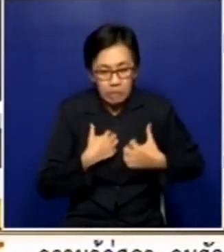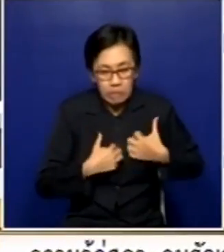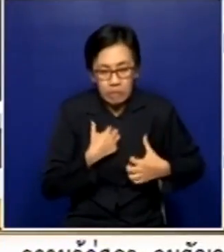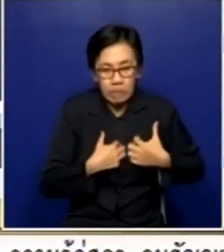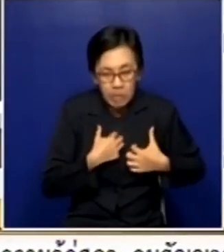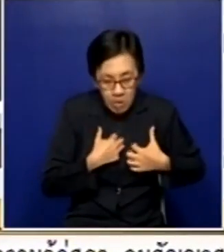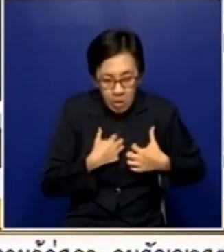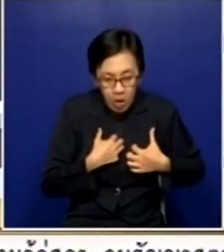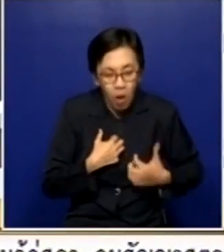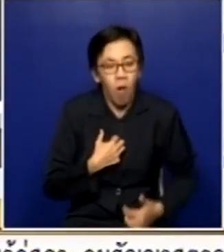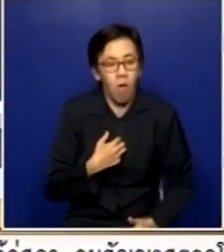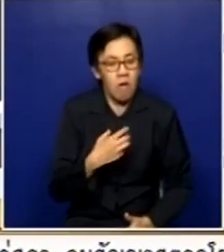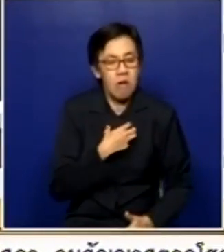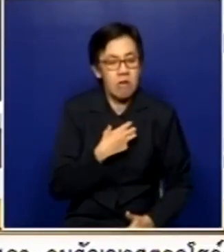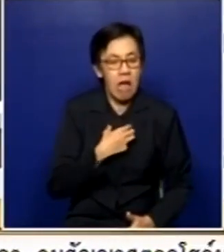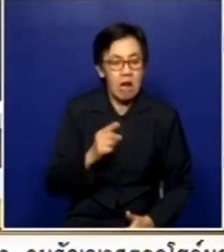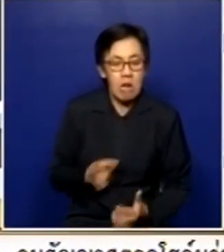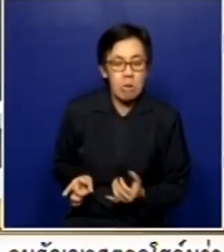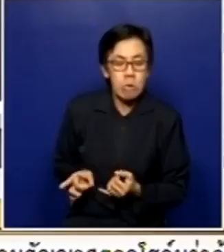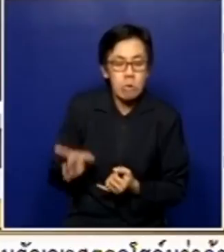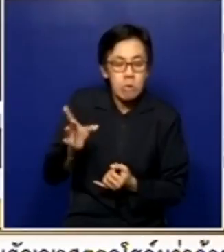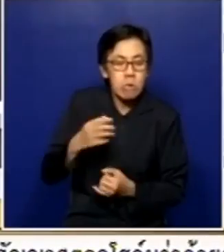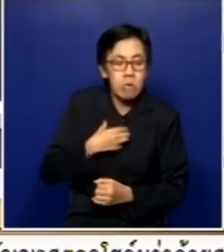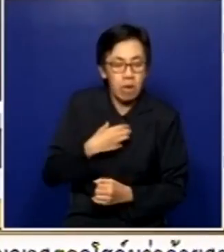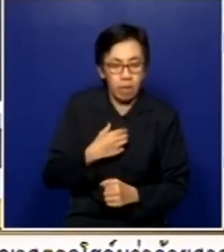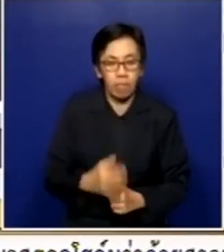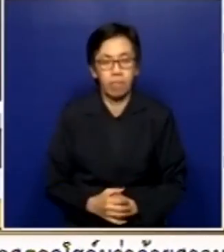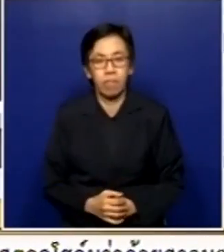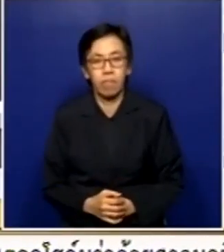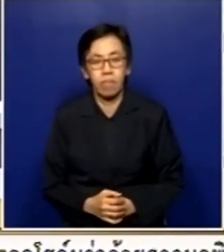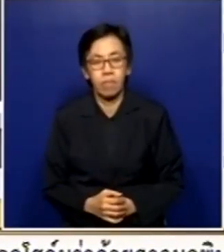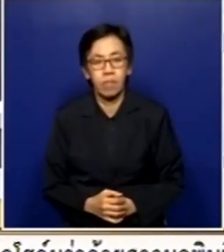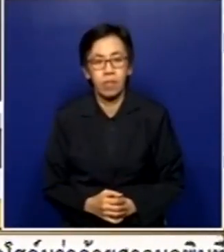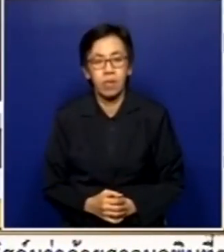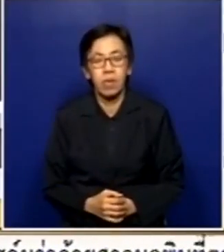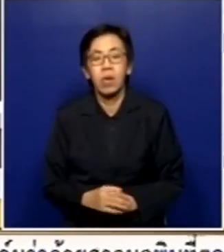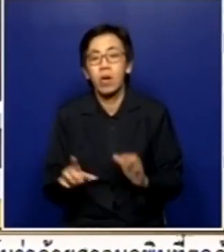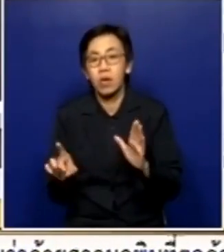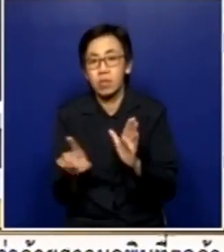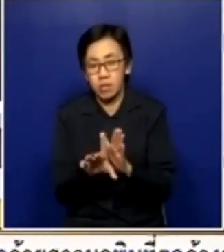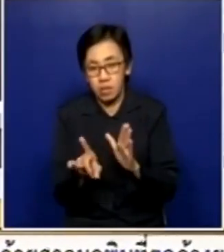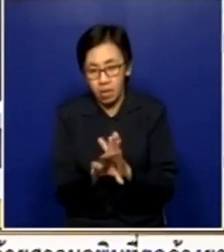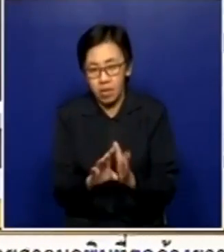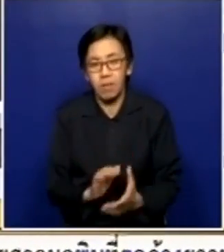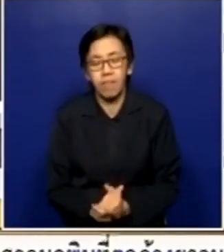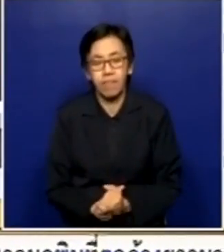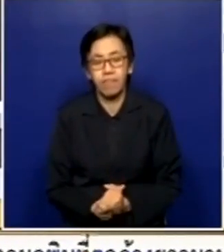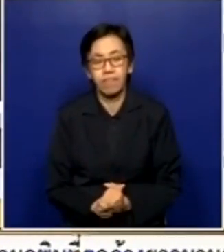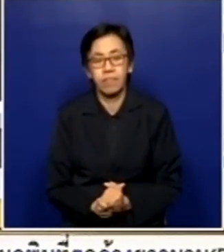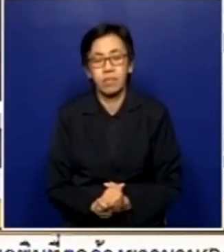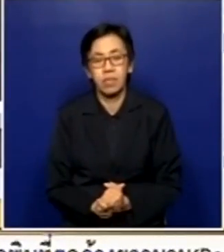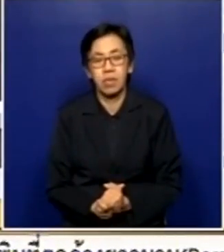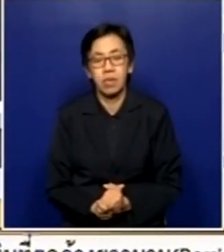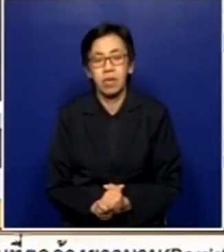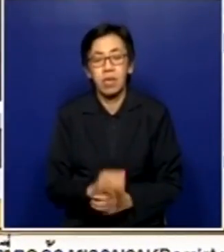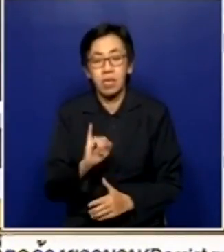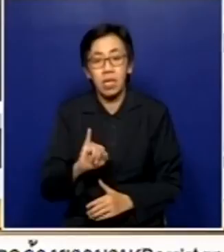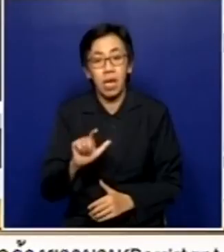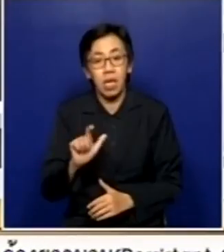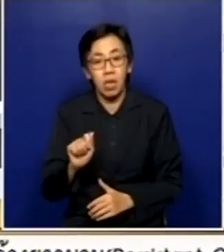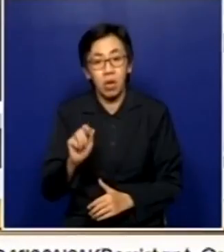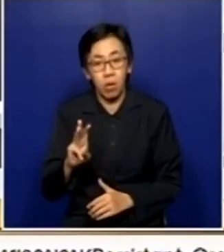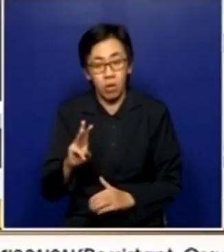จึงต้องกำจัดทิ้งเสียและสุดท้ายหากร่างของนายรอที่เสนอต่อสภา